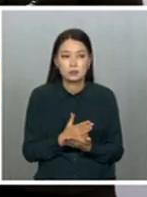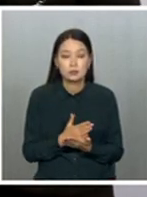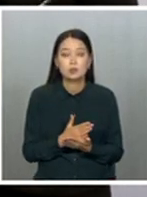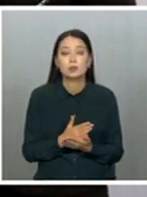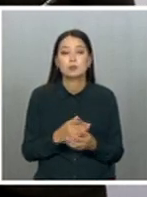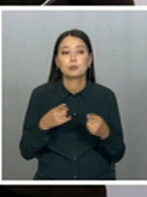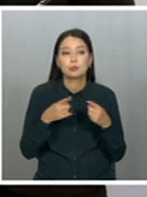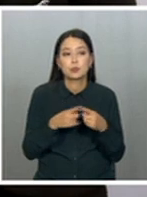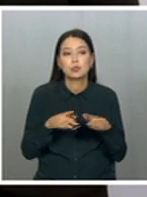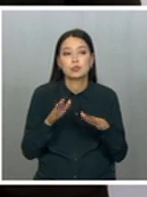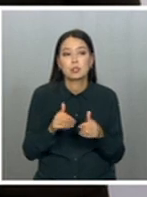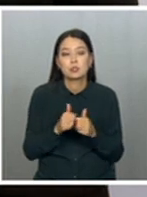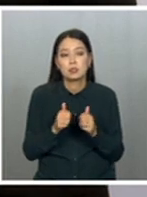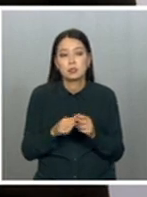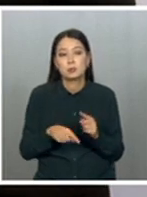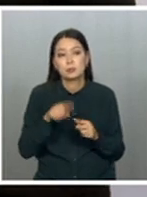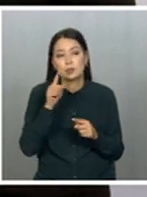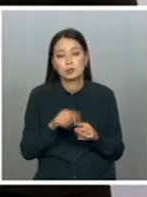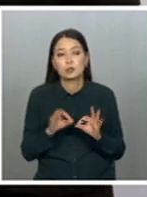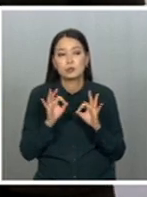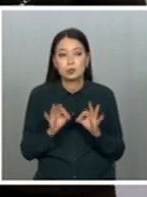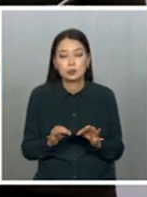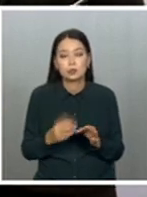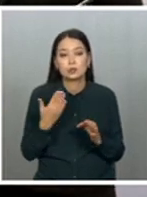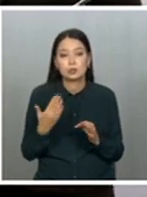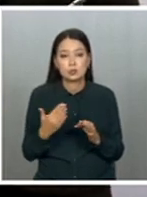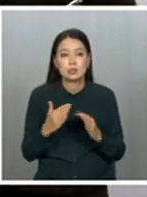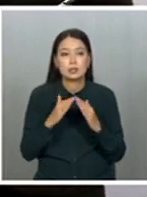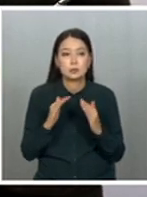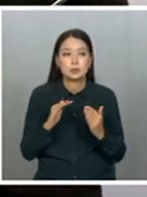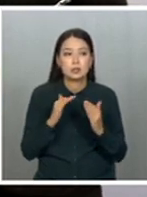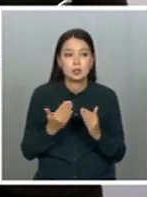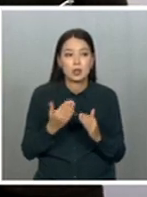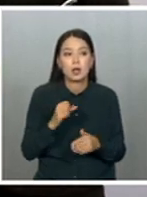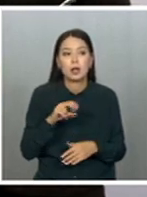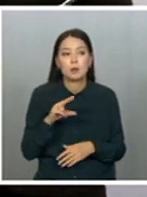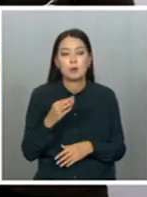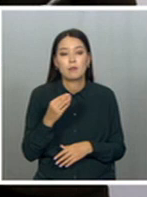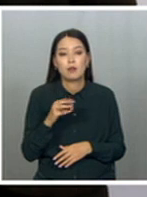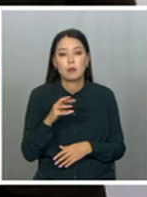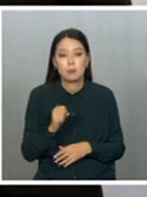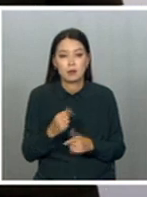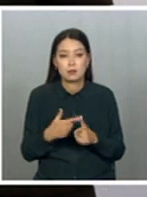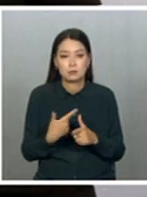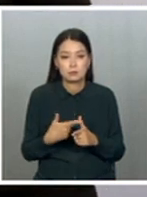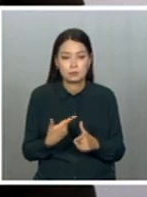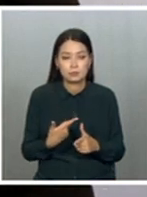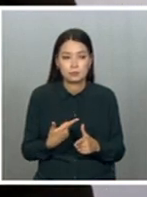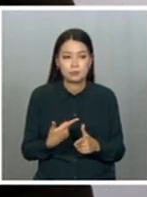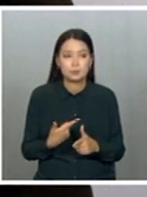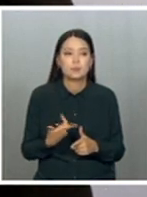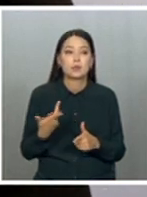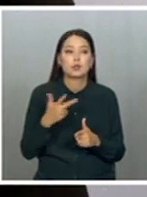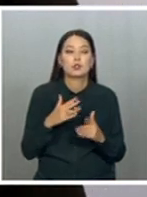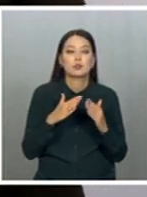Бүйір жағының биіктігі дұрыс қиық пирамиданың апофемасы деп аталады. 3